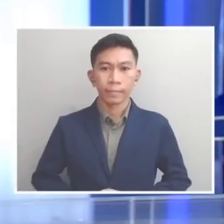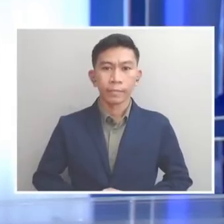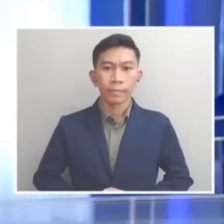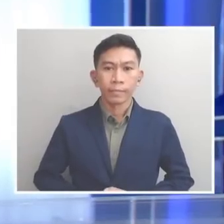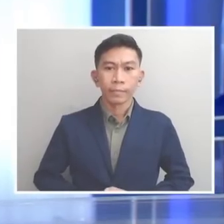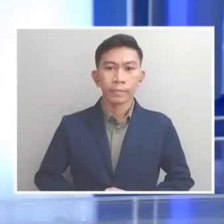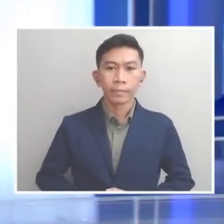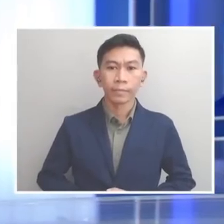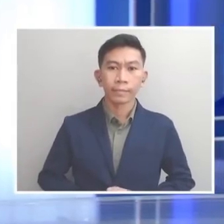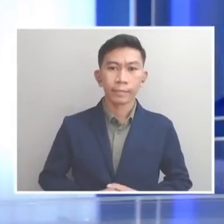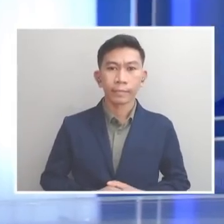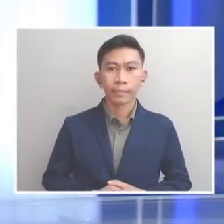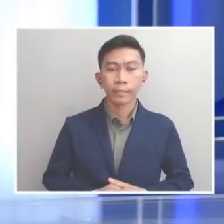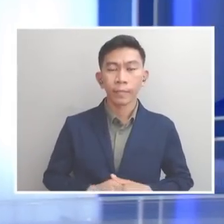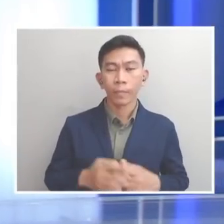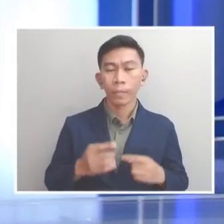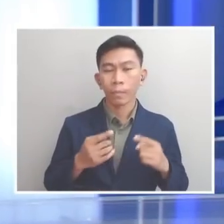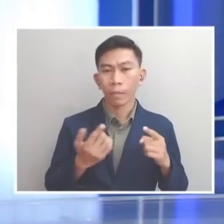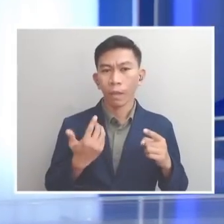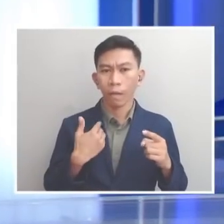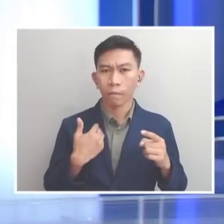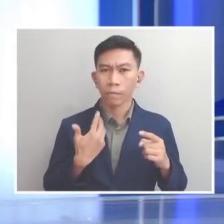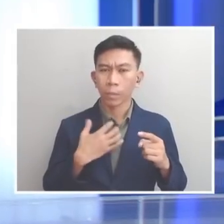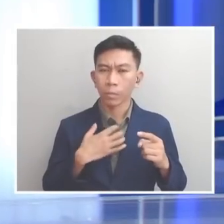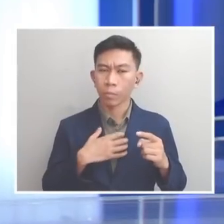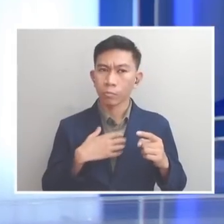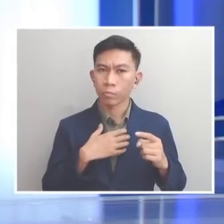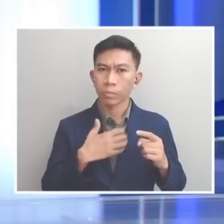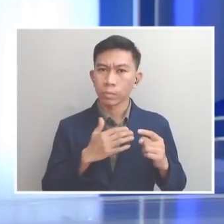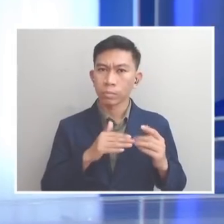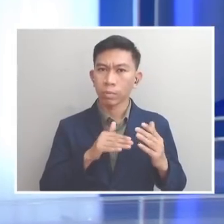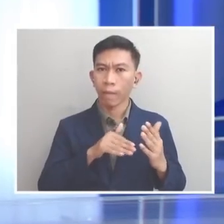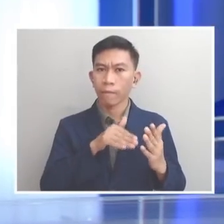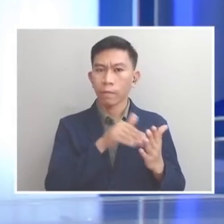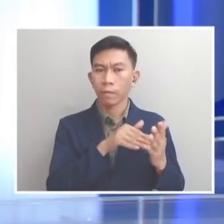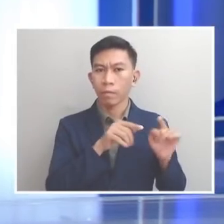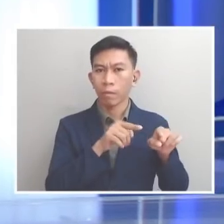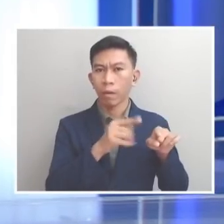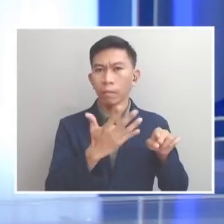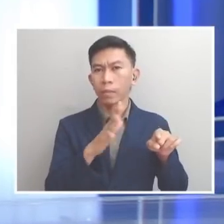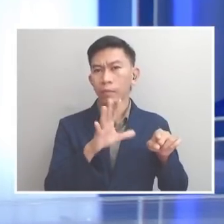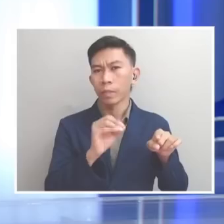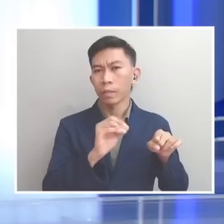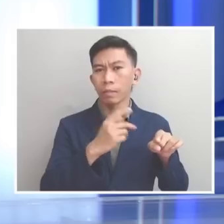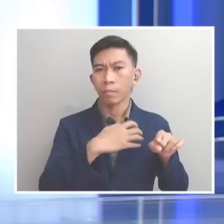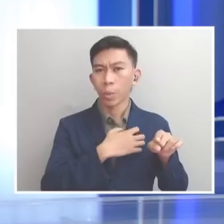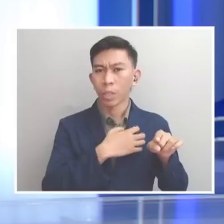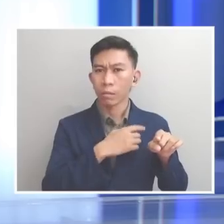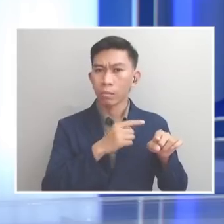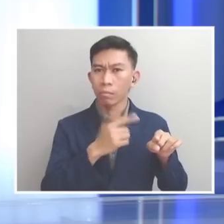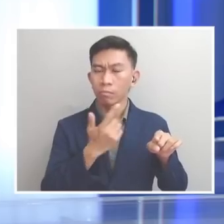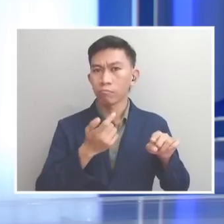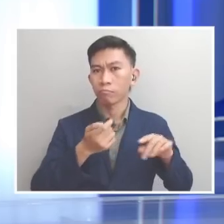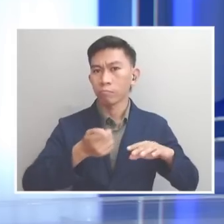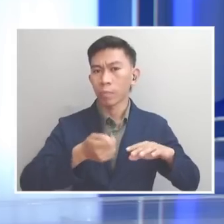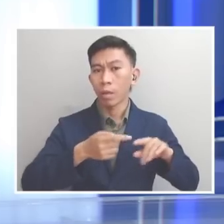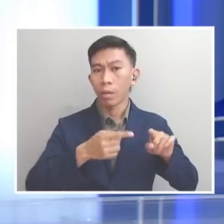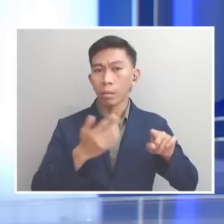Sinampahan na ng reklamong kriminal sa ombudsman ang 50 pulis na sangkot umano sa kontrobersyal na pagkakasabat